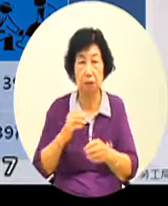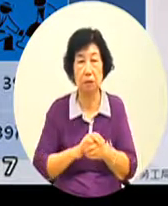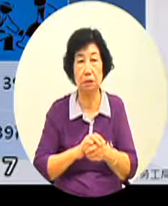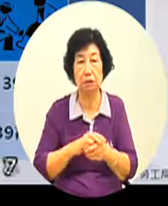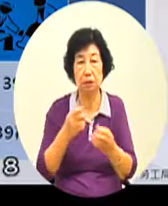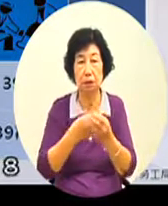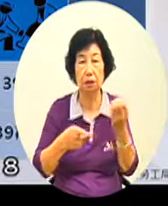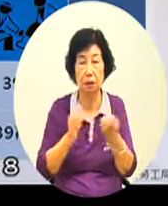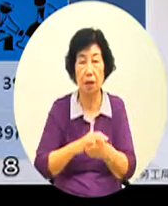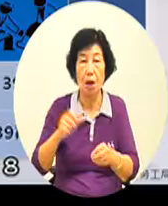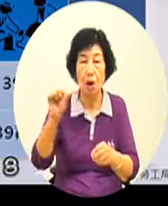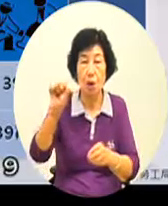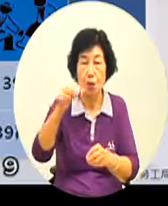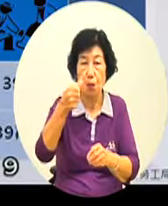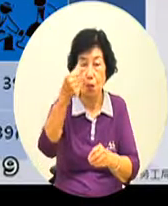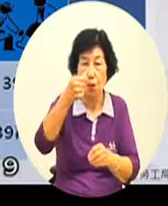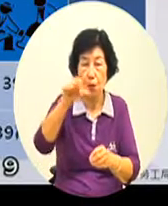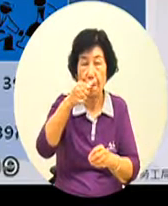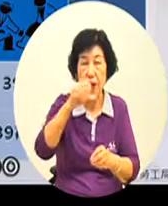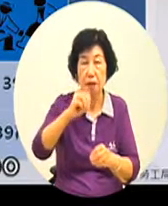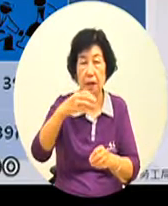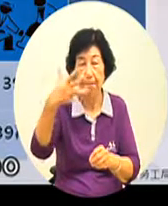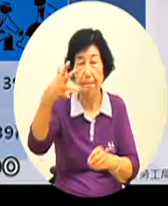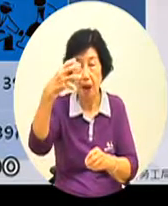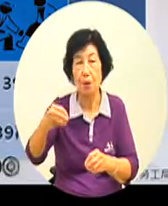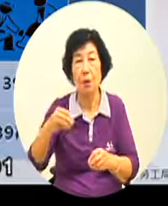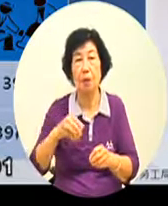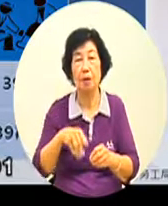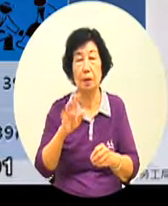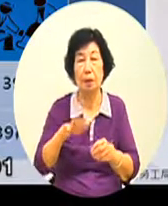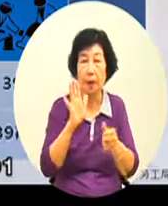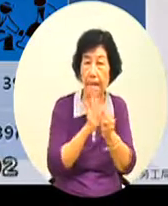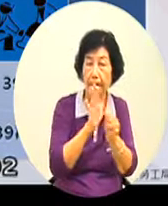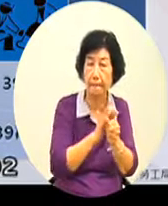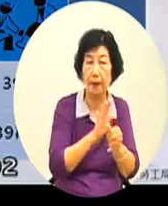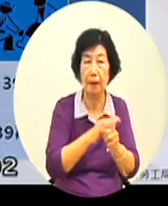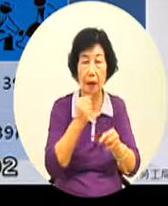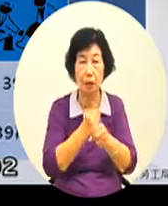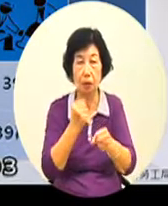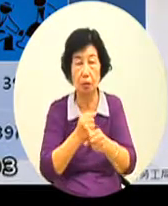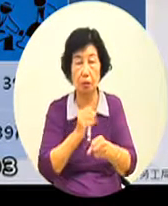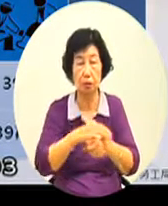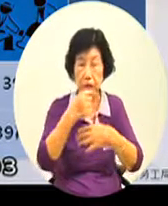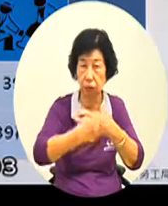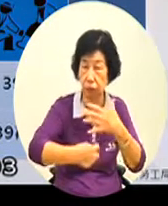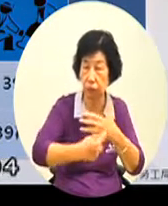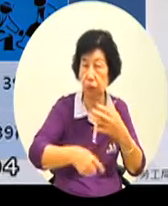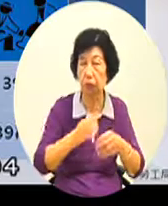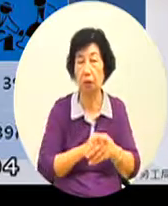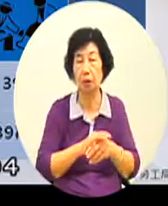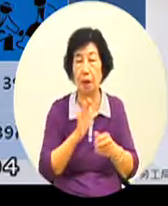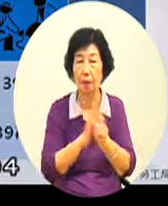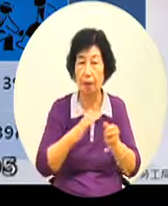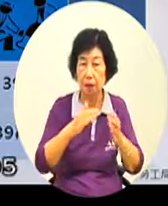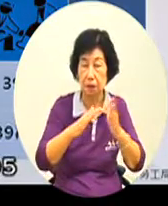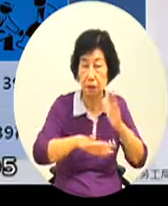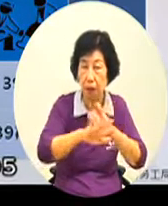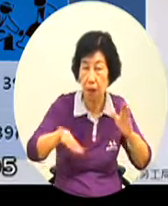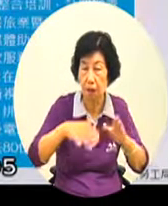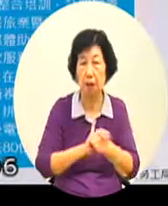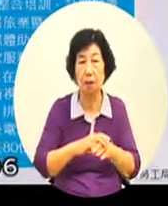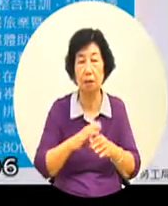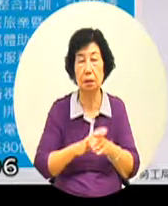共508万元，协助我们的职灾劳工以及家属能够度过经济难关。另外针对